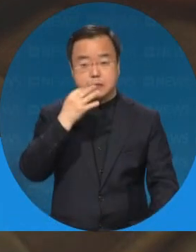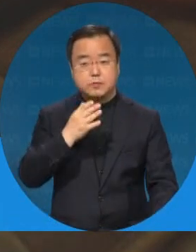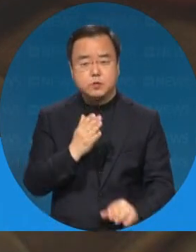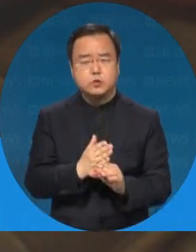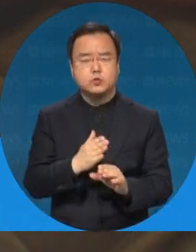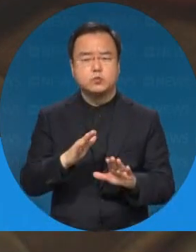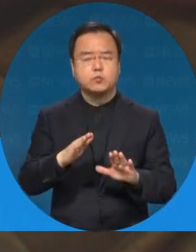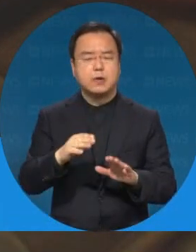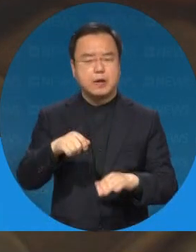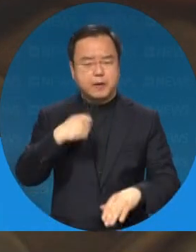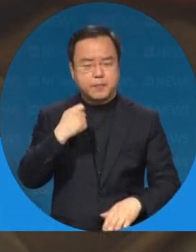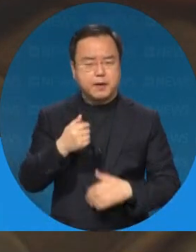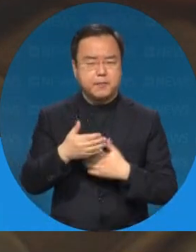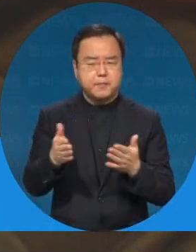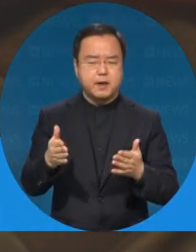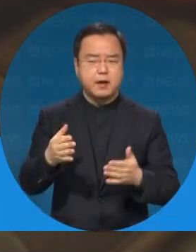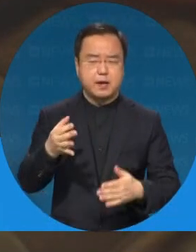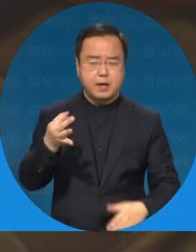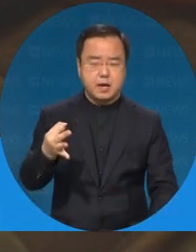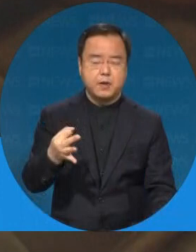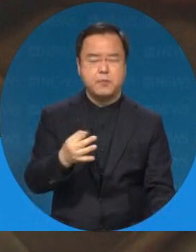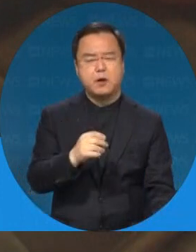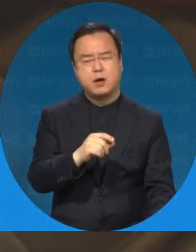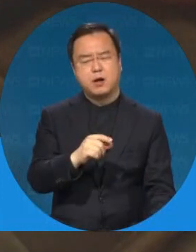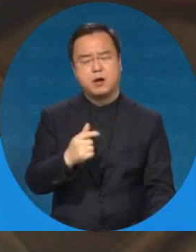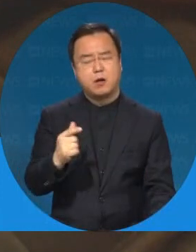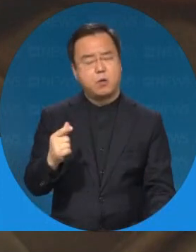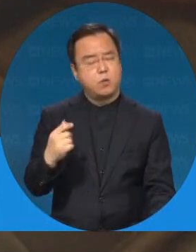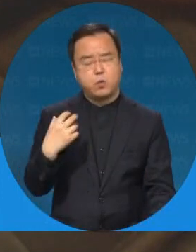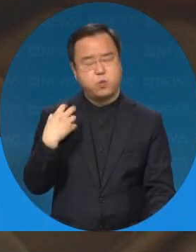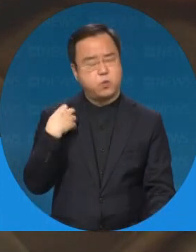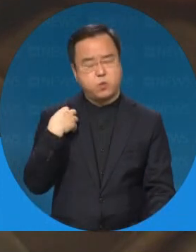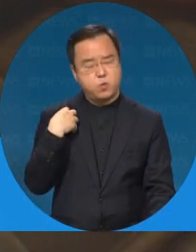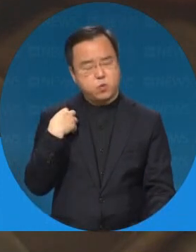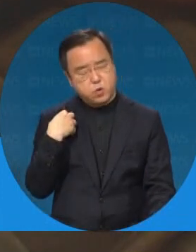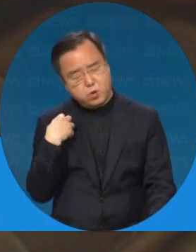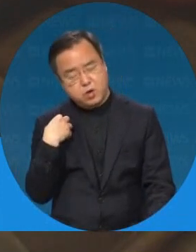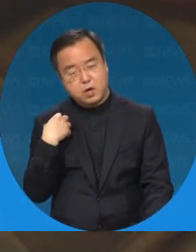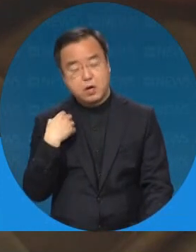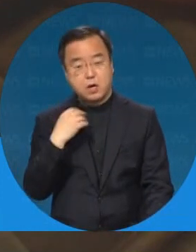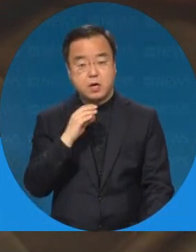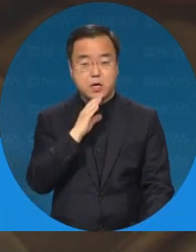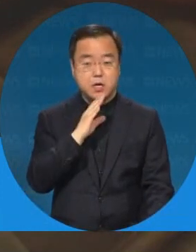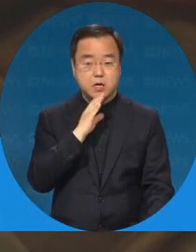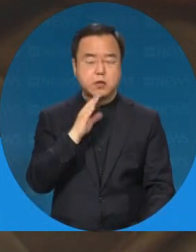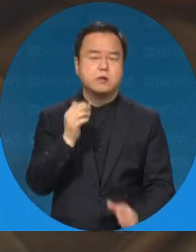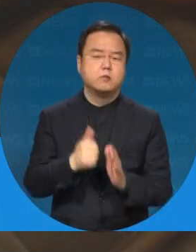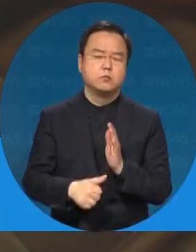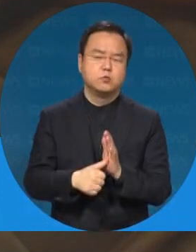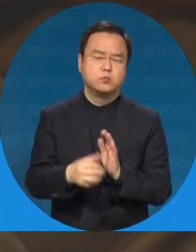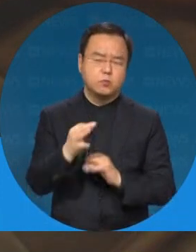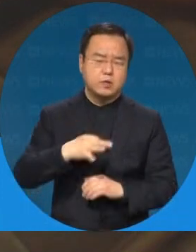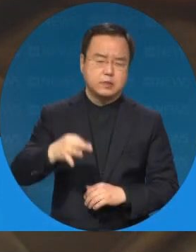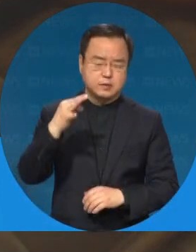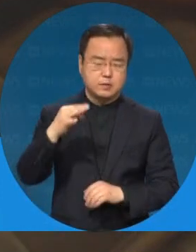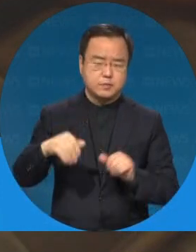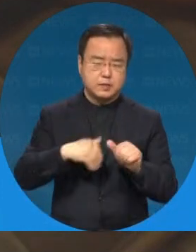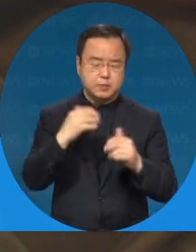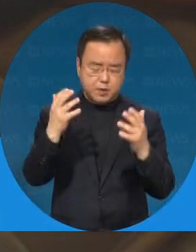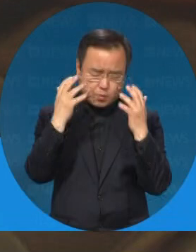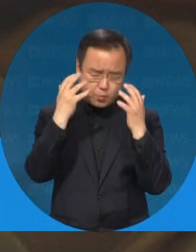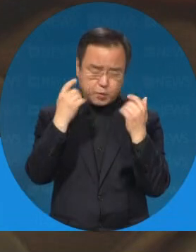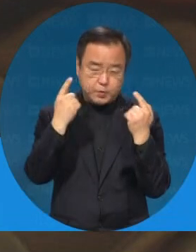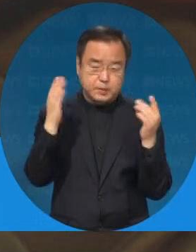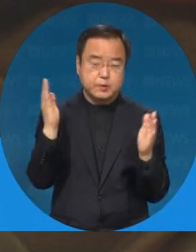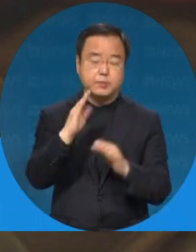방값세 밥값세 하루하루 견디기도 벅찬 지경인데요 오늘은 고물가의 허덕이는 대학생들의 생활고를